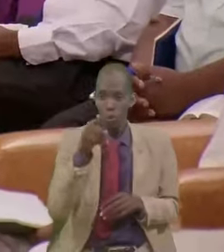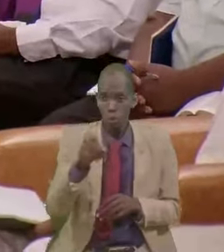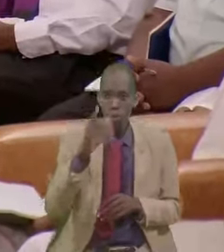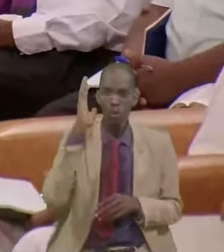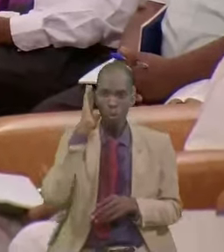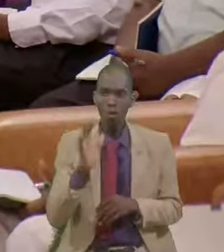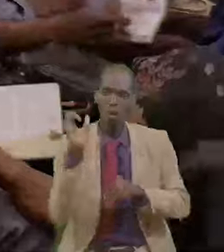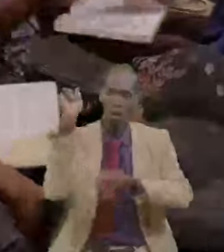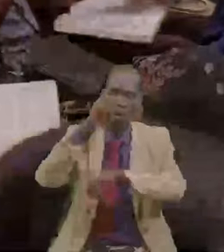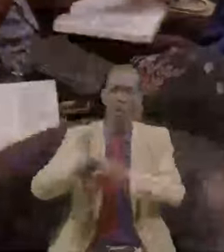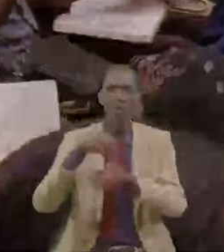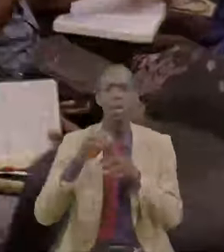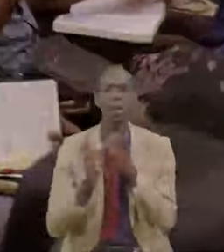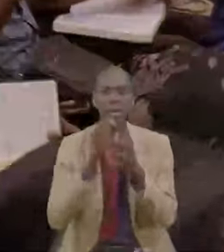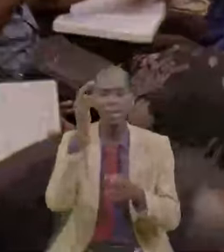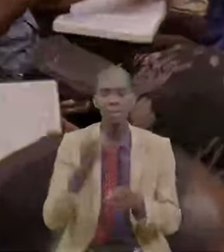vous allez vaincre.